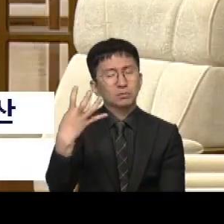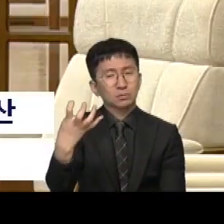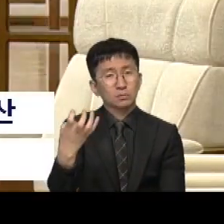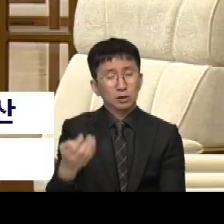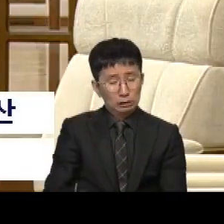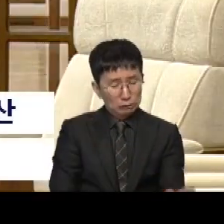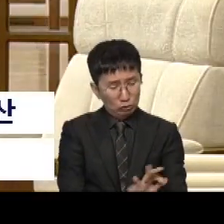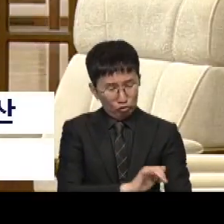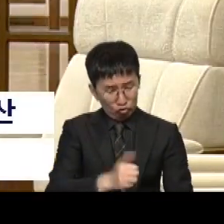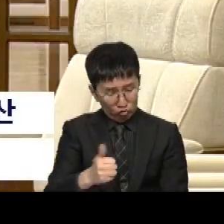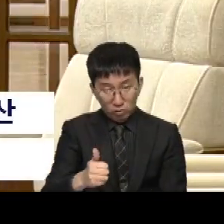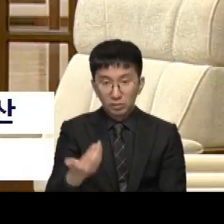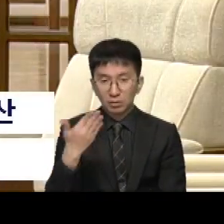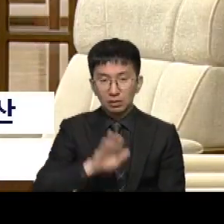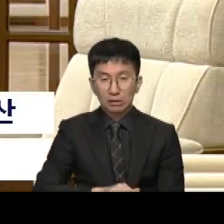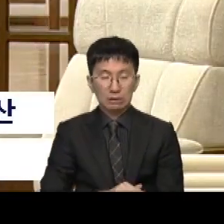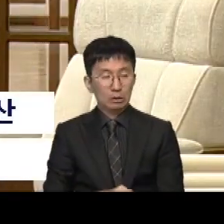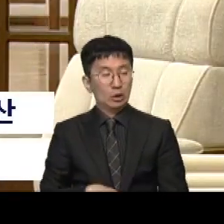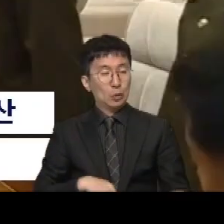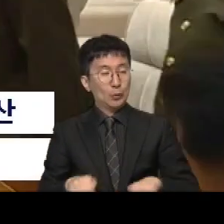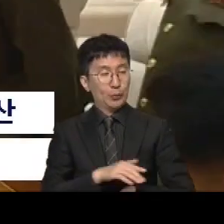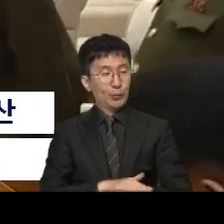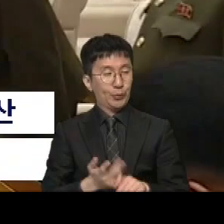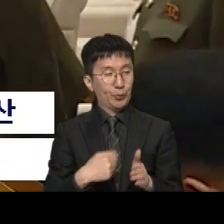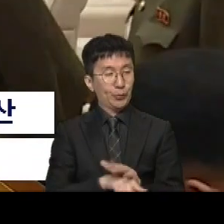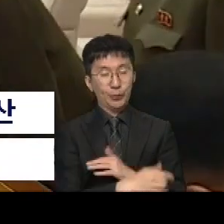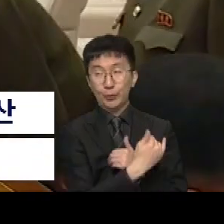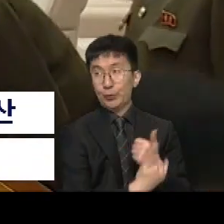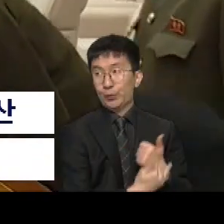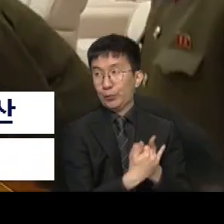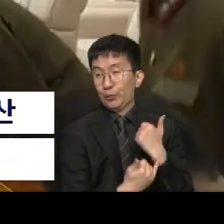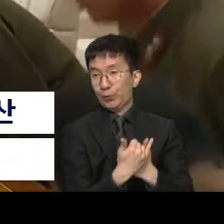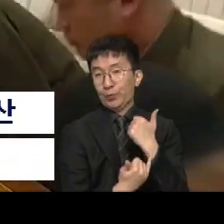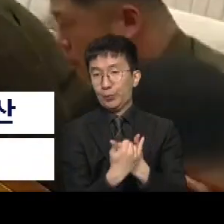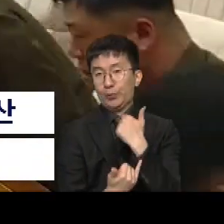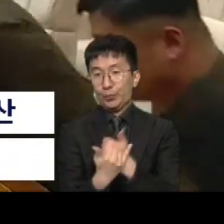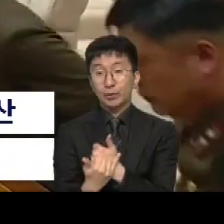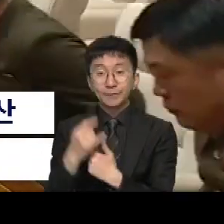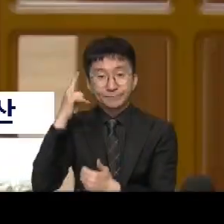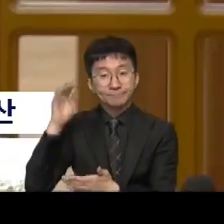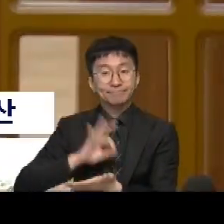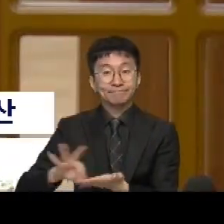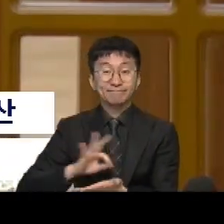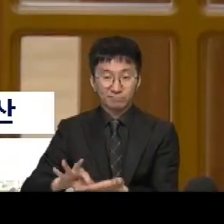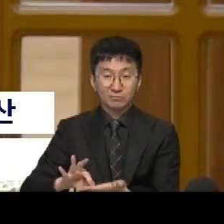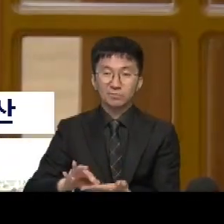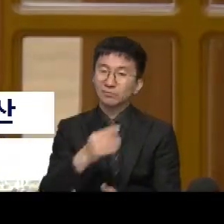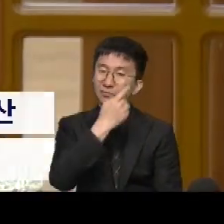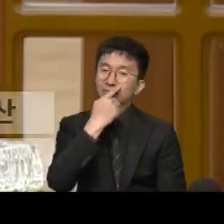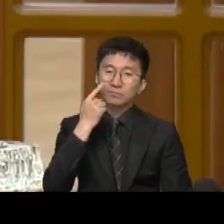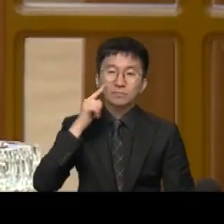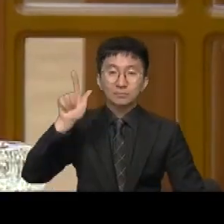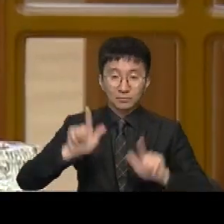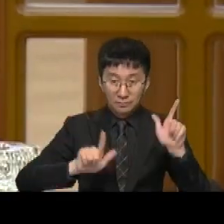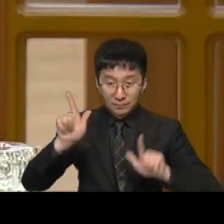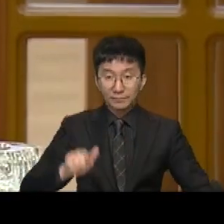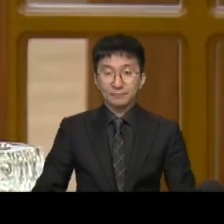속에서도 정권 유지를 위해 핵심 지지층 이반을 막는 데 신경을 쏟고 있다는 점을 보여주는 것으로